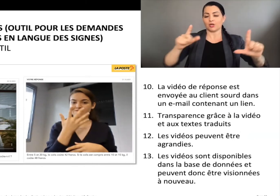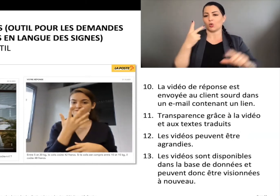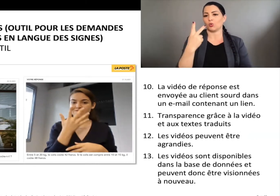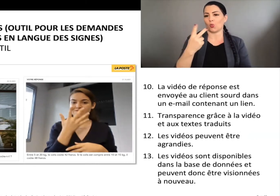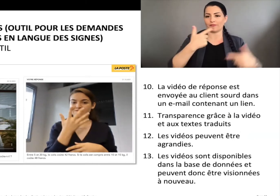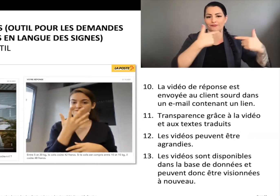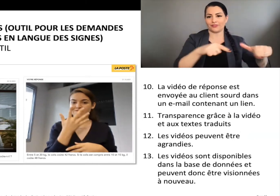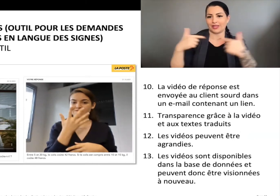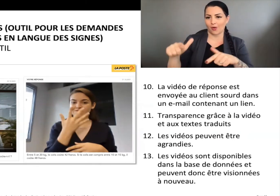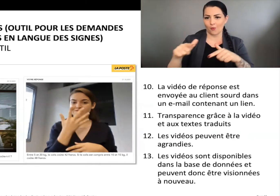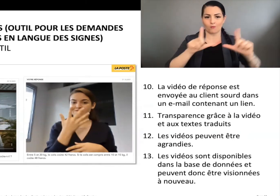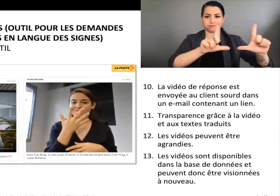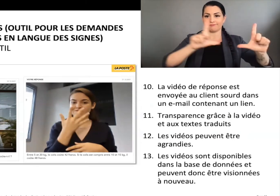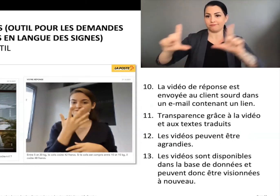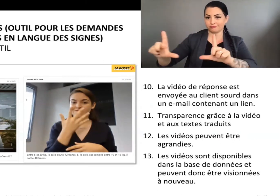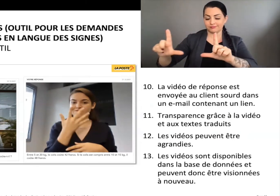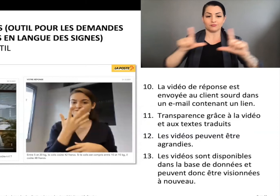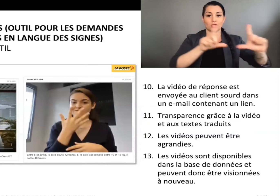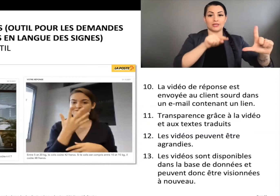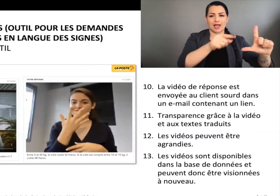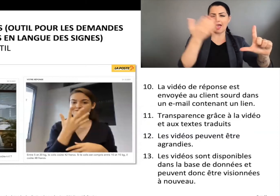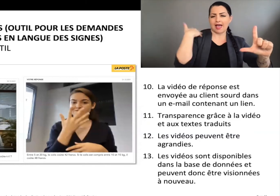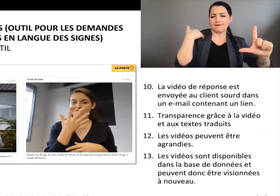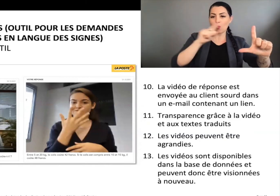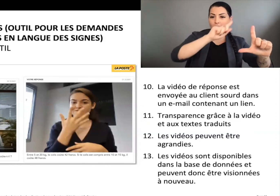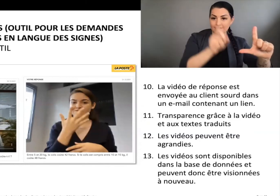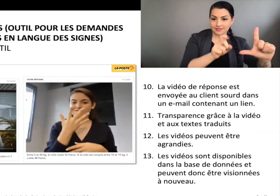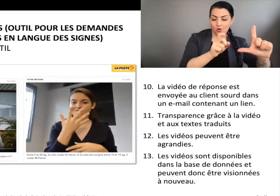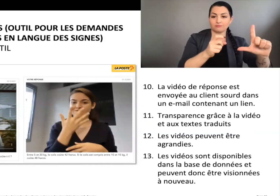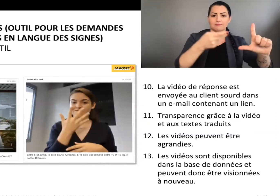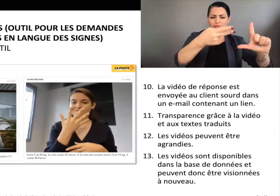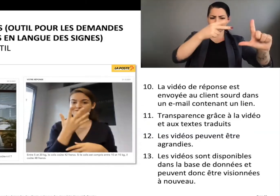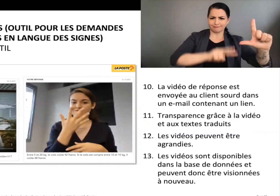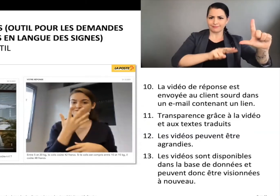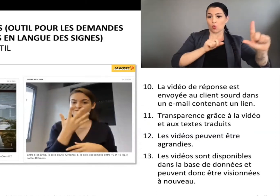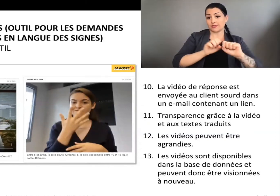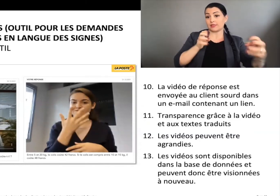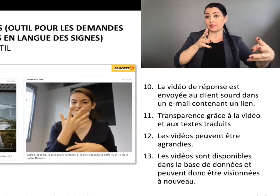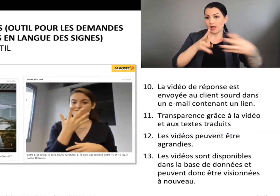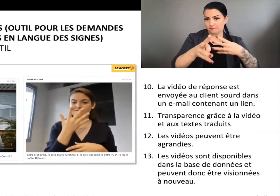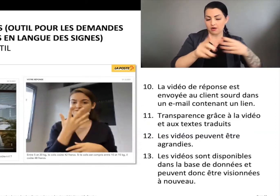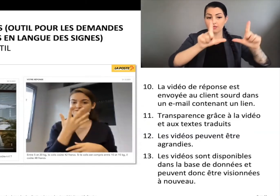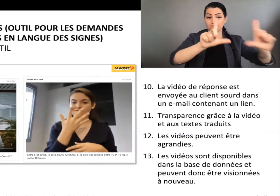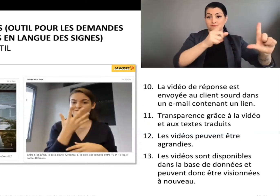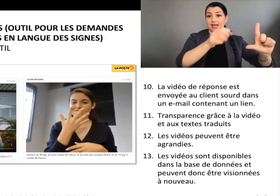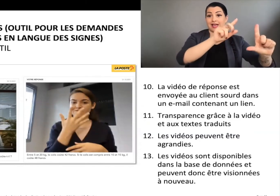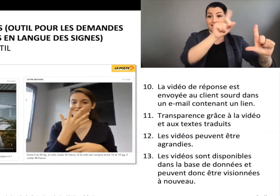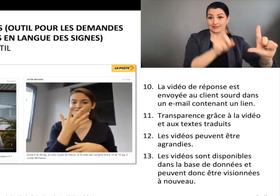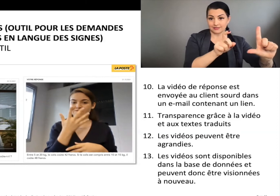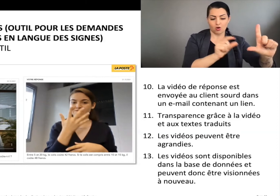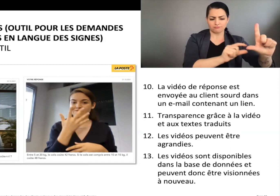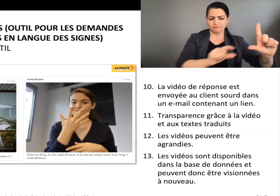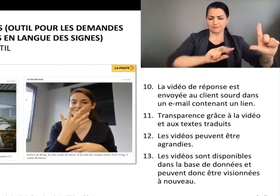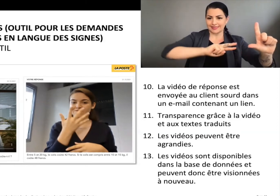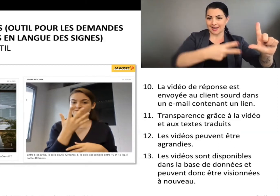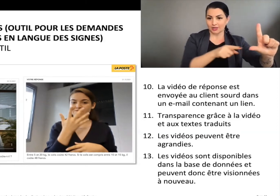visualiser sur sa gauche sa demande initiale en vidéo, ainsi que la traduction effectuée d'une part et d'autre part,